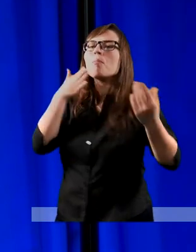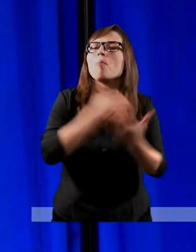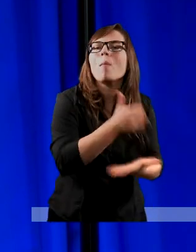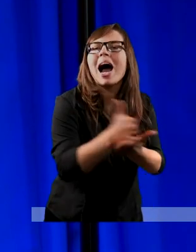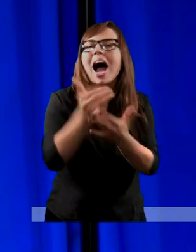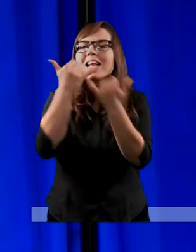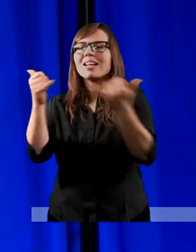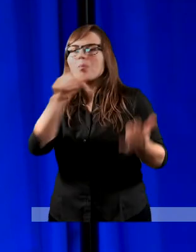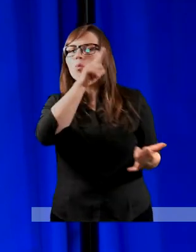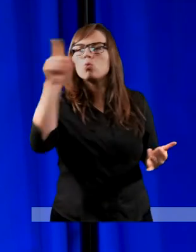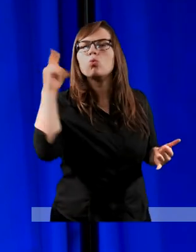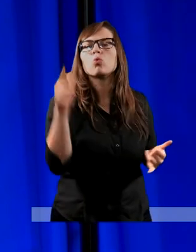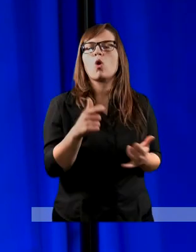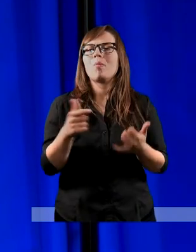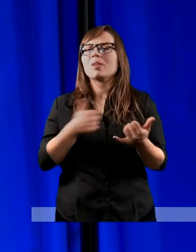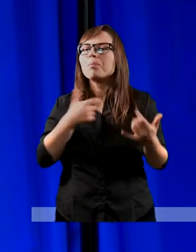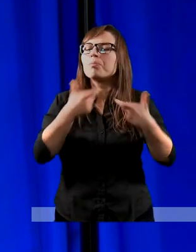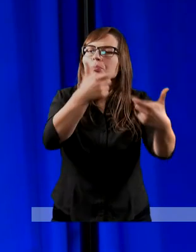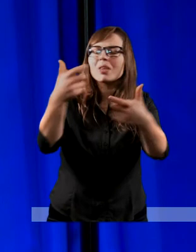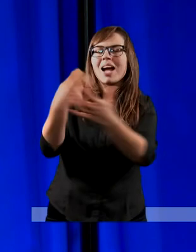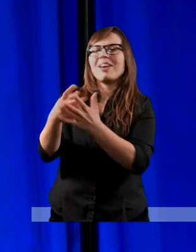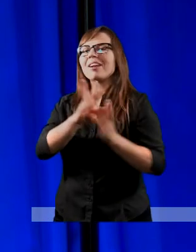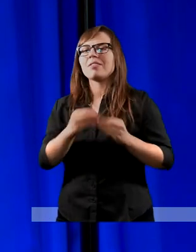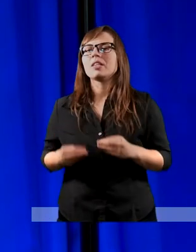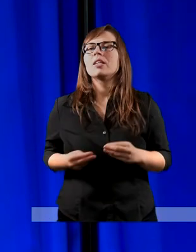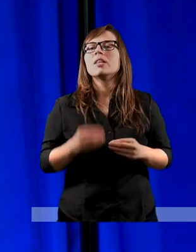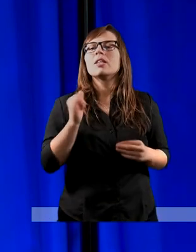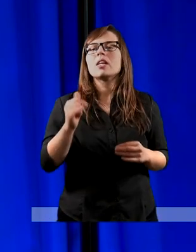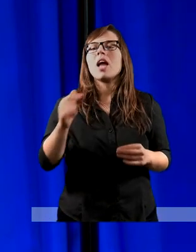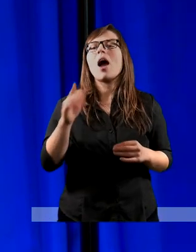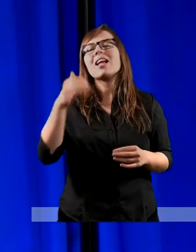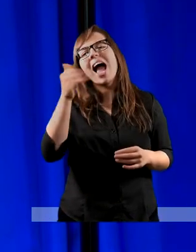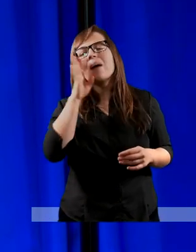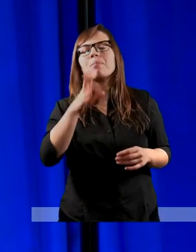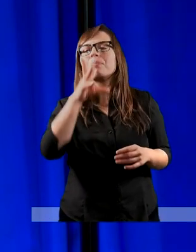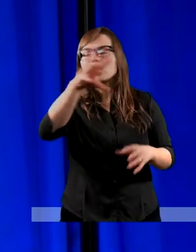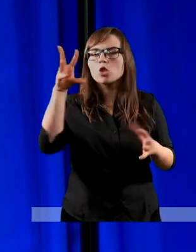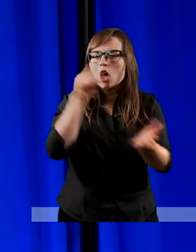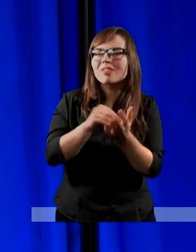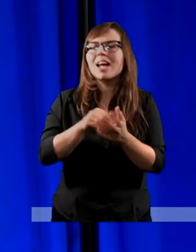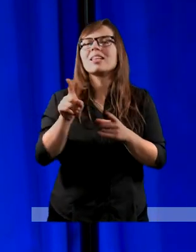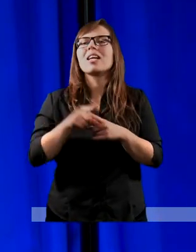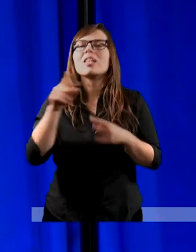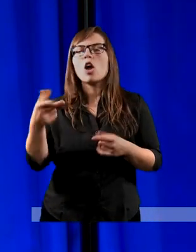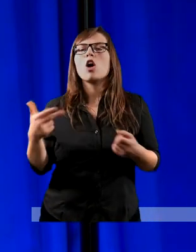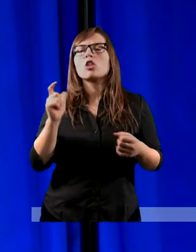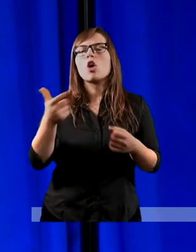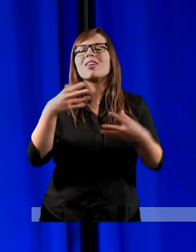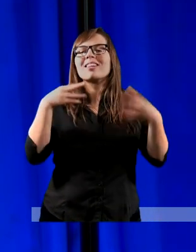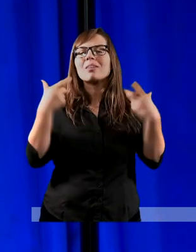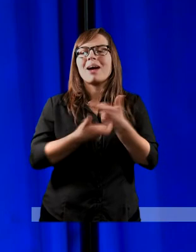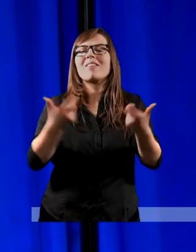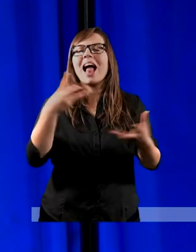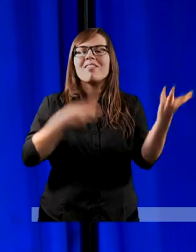ludziom. To jest coś, co dajesz innym. Nie wiem, jakie wy macie doświadczenia, ale to jest coś, co sprawia mi